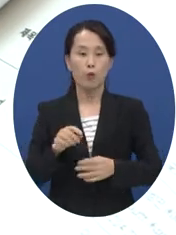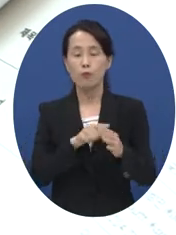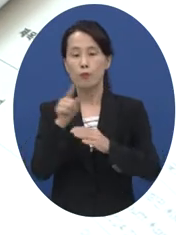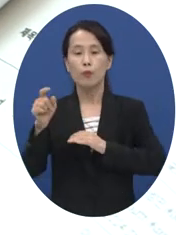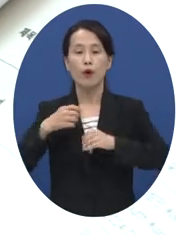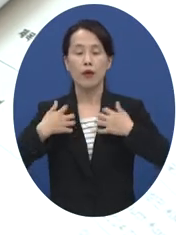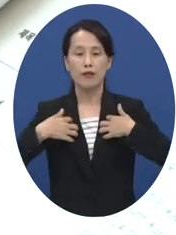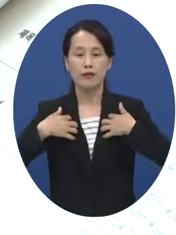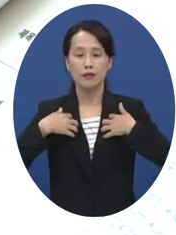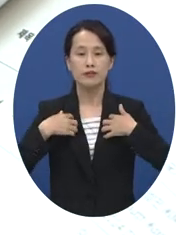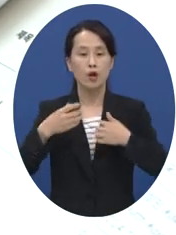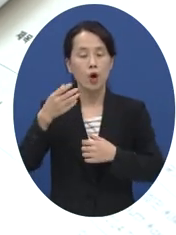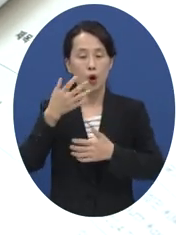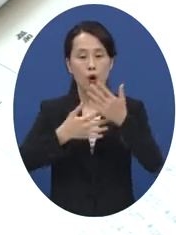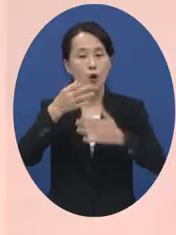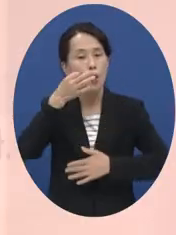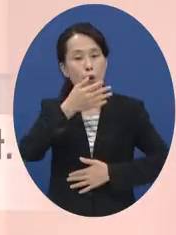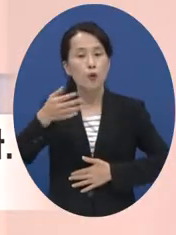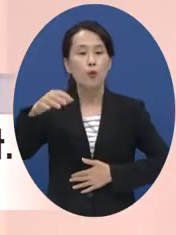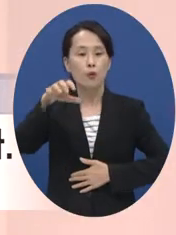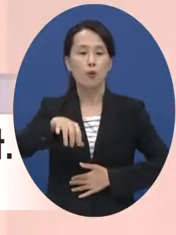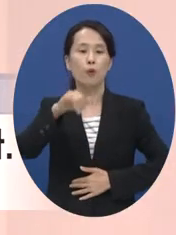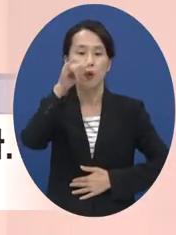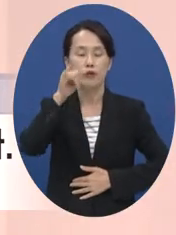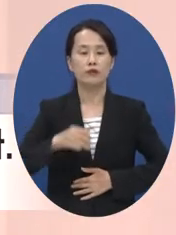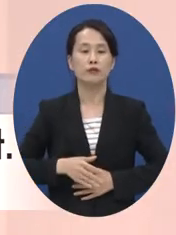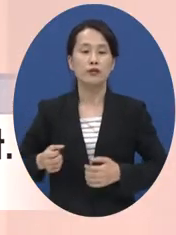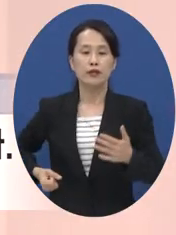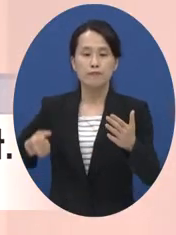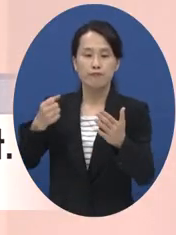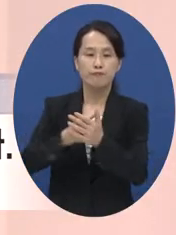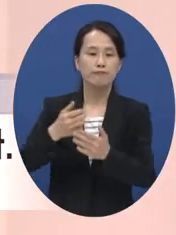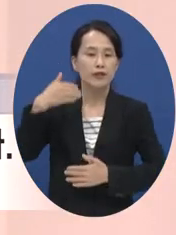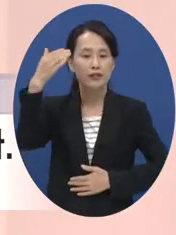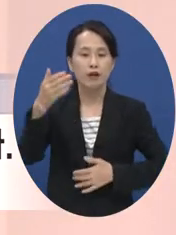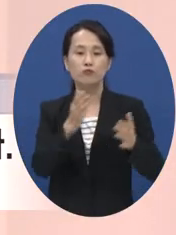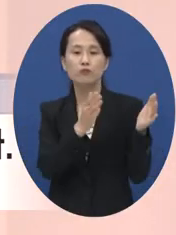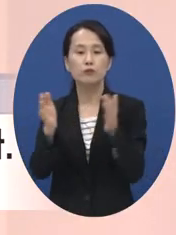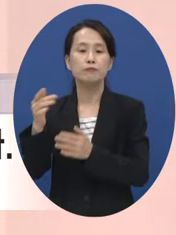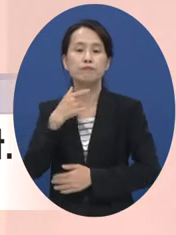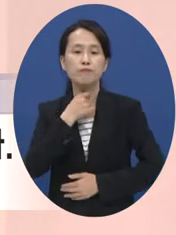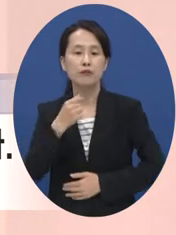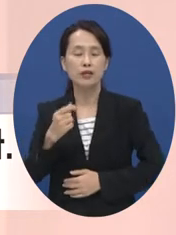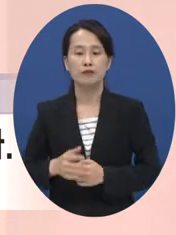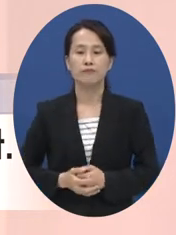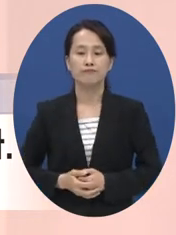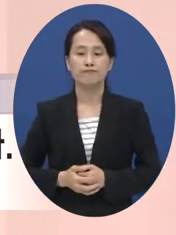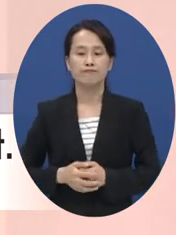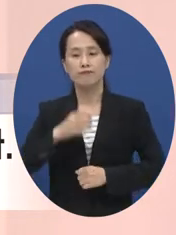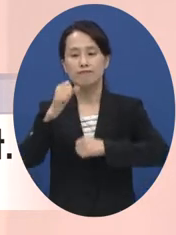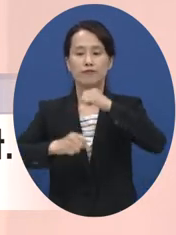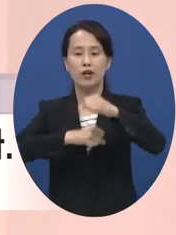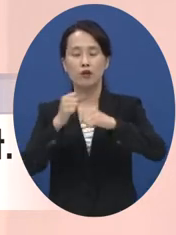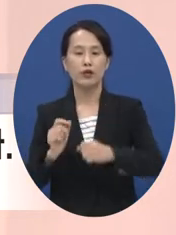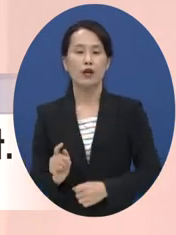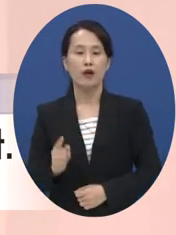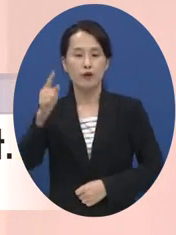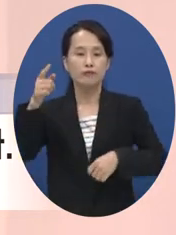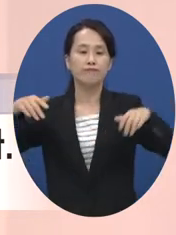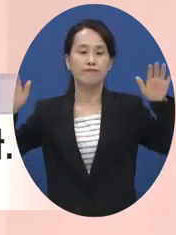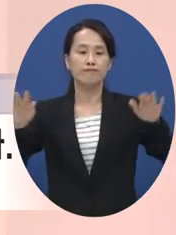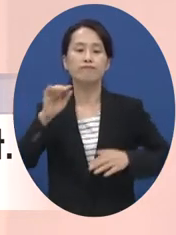수 있는 상영관도 진행합니다. 담대하게 다음을 준비할 것이며 거칠 것 없이